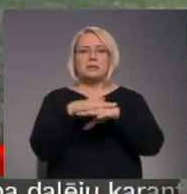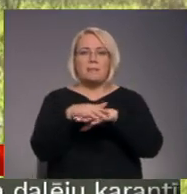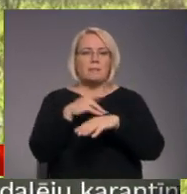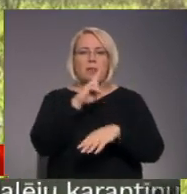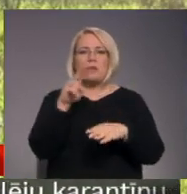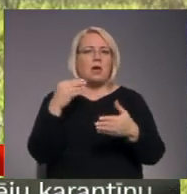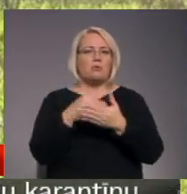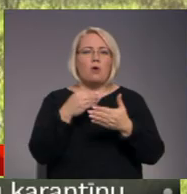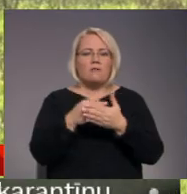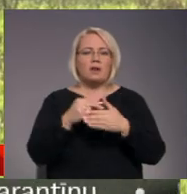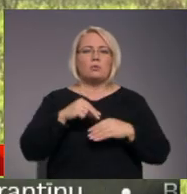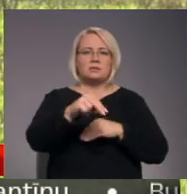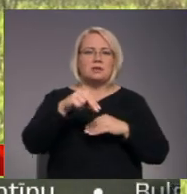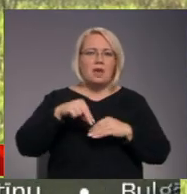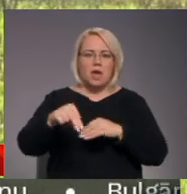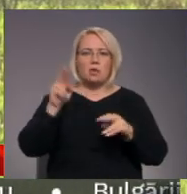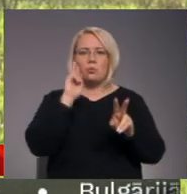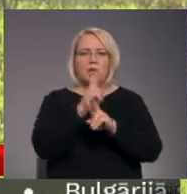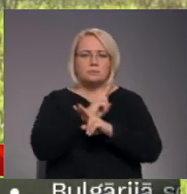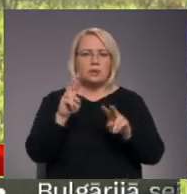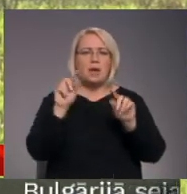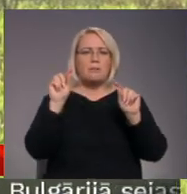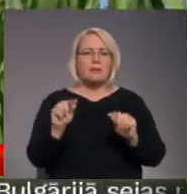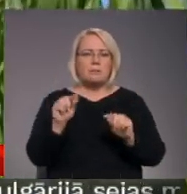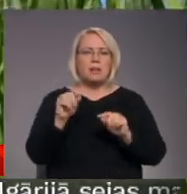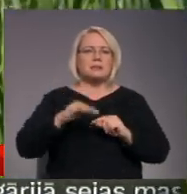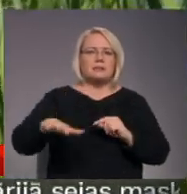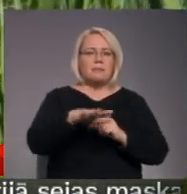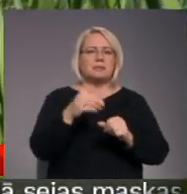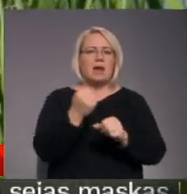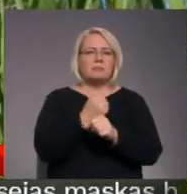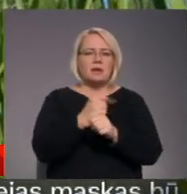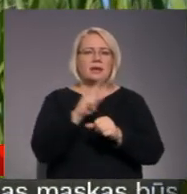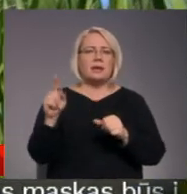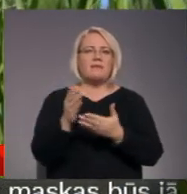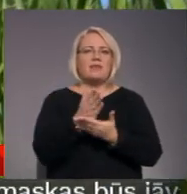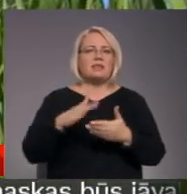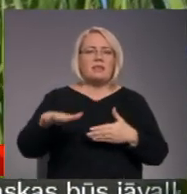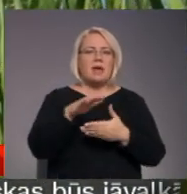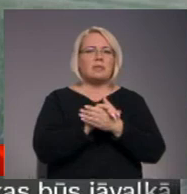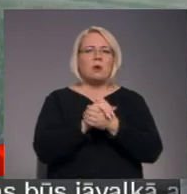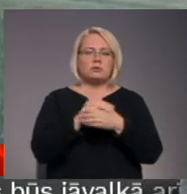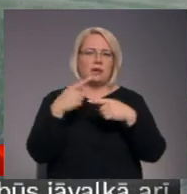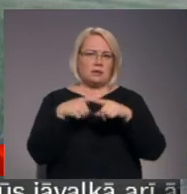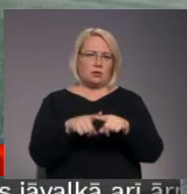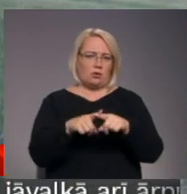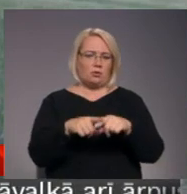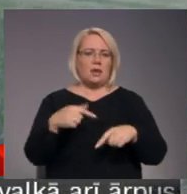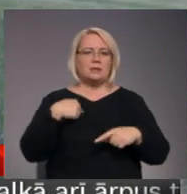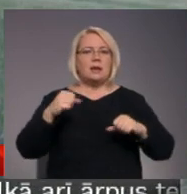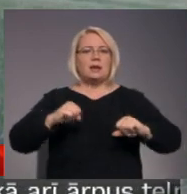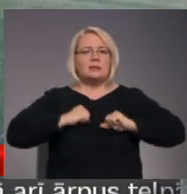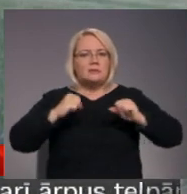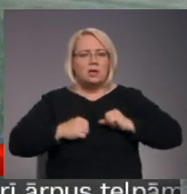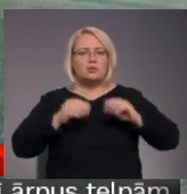nenovērtē tiešo sēju un neapzinās, ka minimāla zemes apstrāda ir vidēji draudzīga tehnolāgija. Es arī tīcos pēc to, lai tas lauks būtu